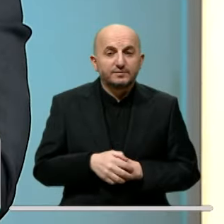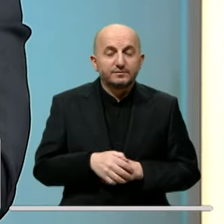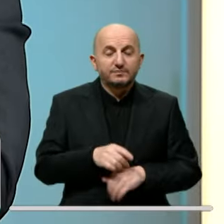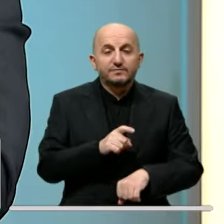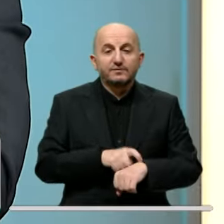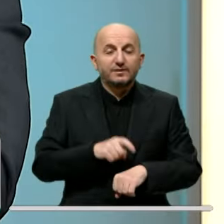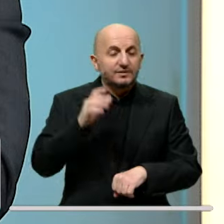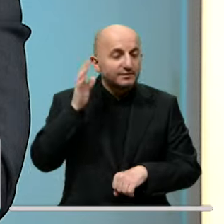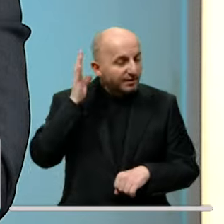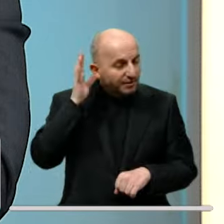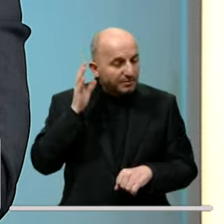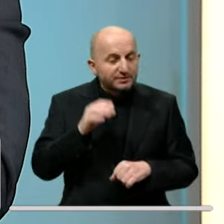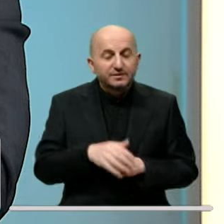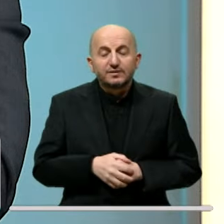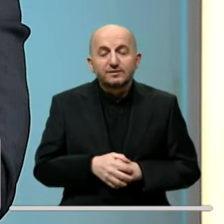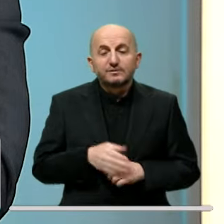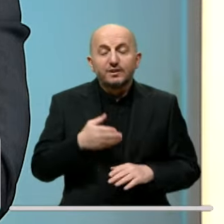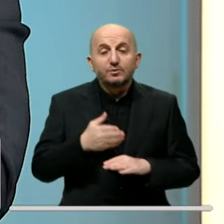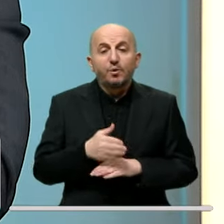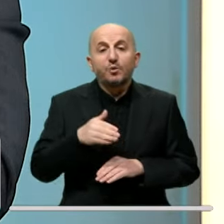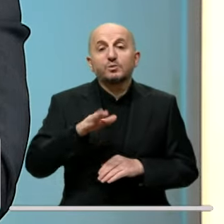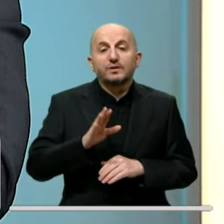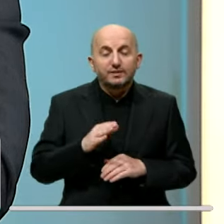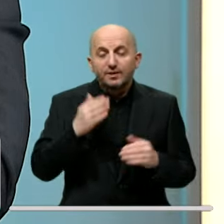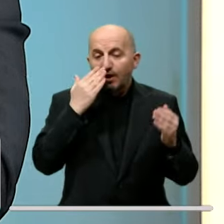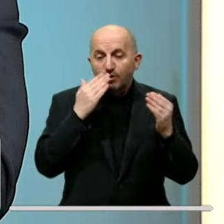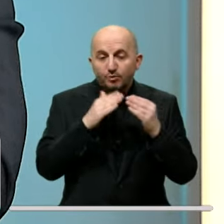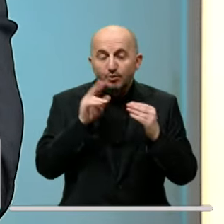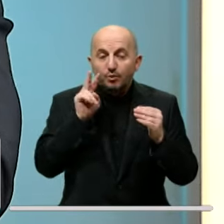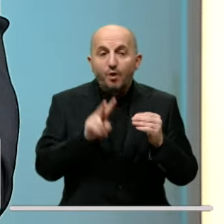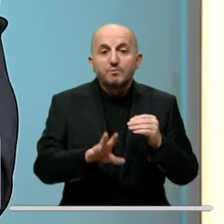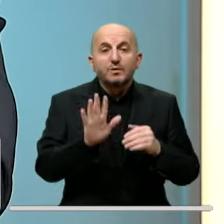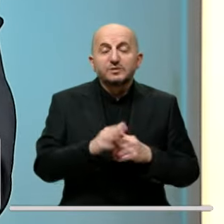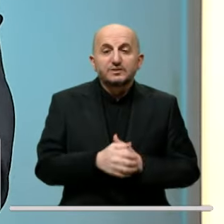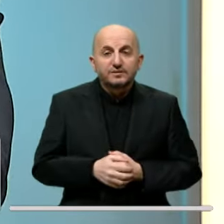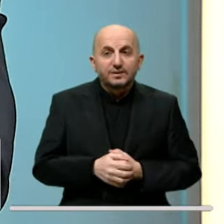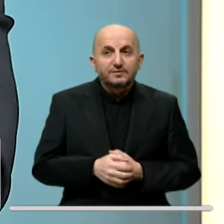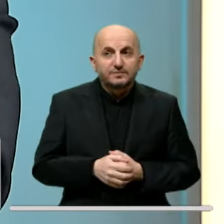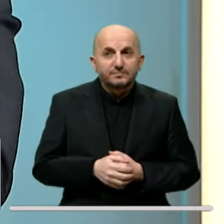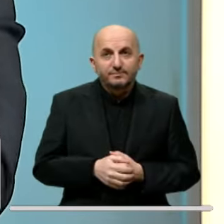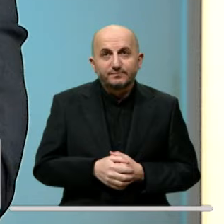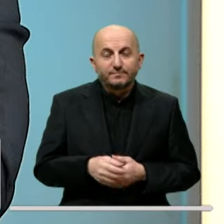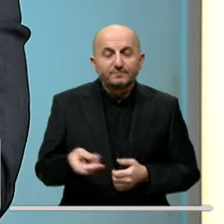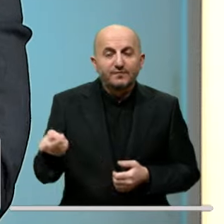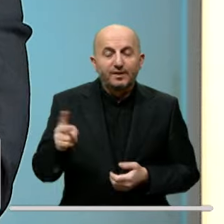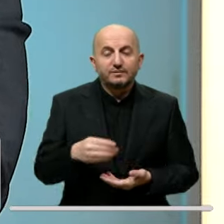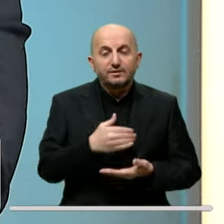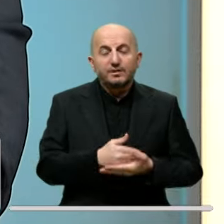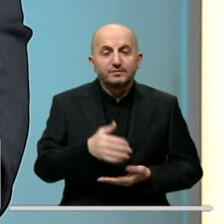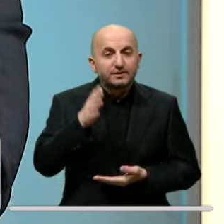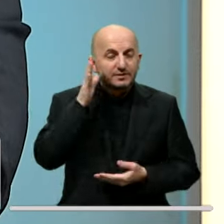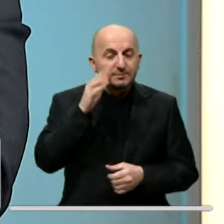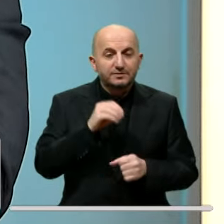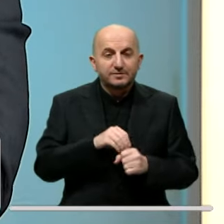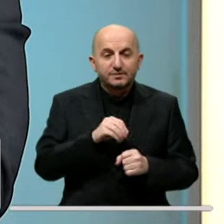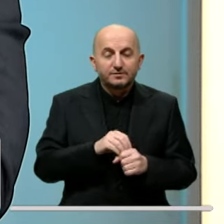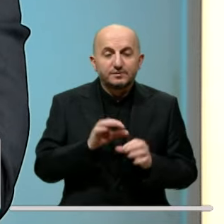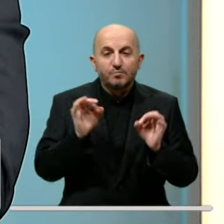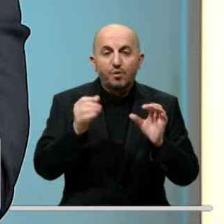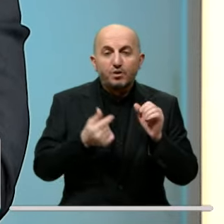Vakit namazlarında bu doğru değilken, uygun görmemişken Peygamber Efendimiz cenaze namazları için böyle bir